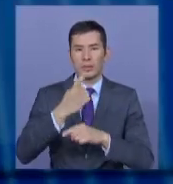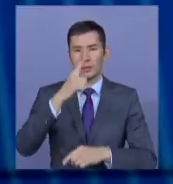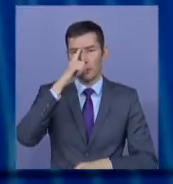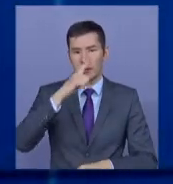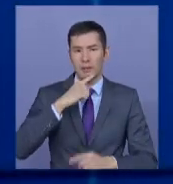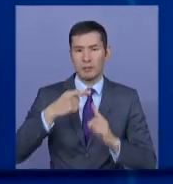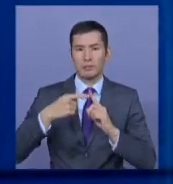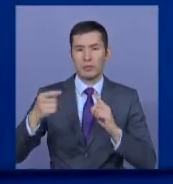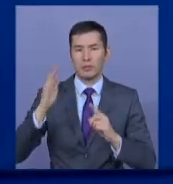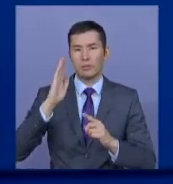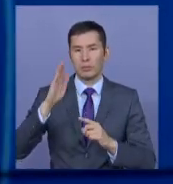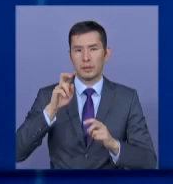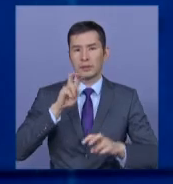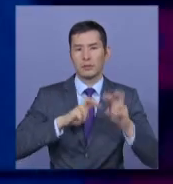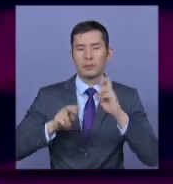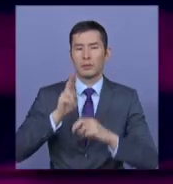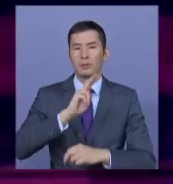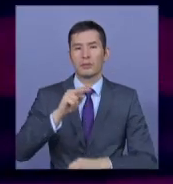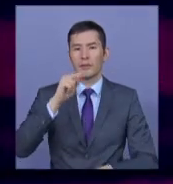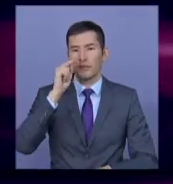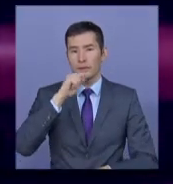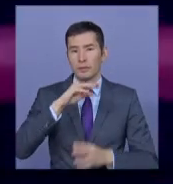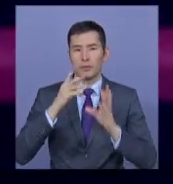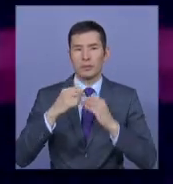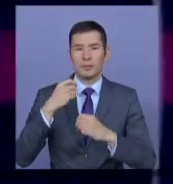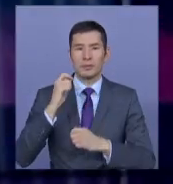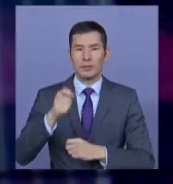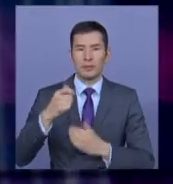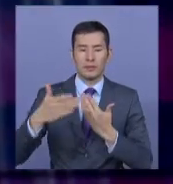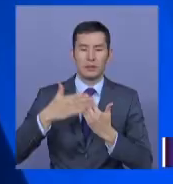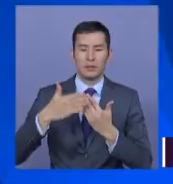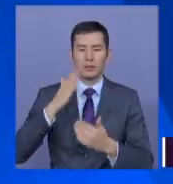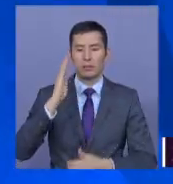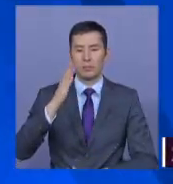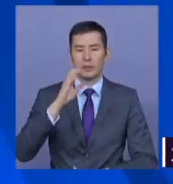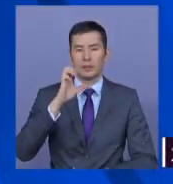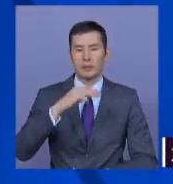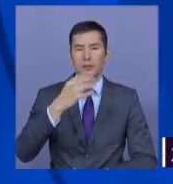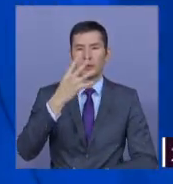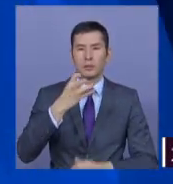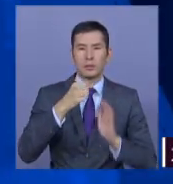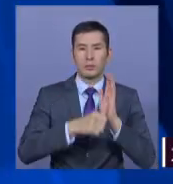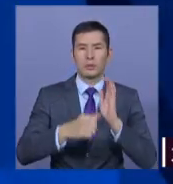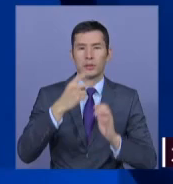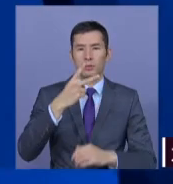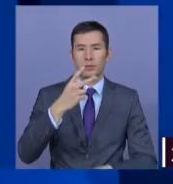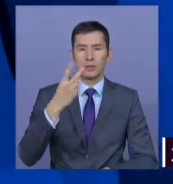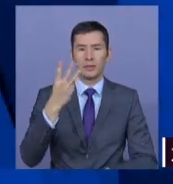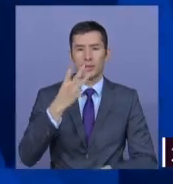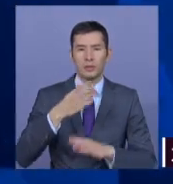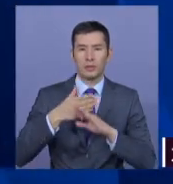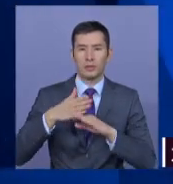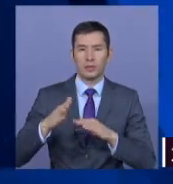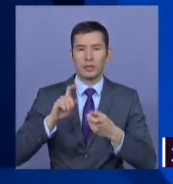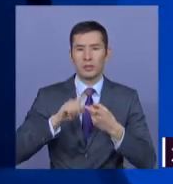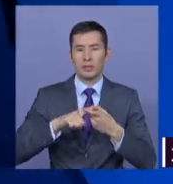болған артиллериялық оқ дәрілерді сақтау базасының бастығына қылмыстық кодекстің 462 бабының 3-ші тармағы, яғни